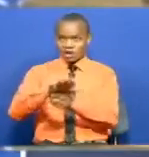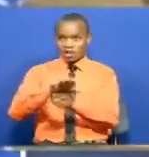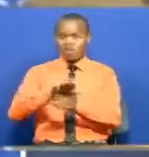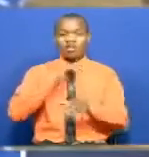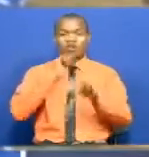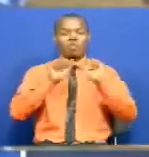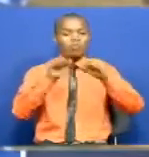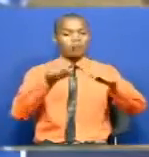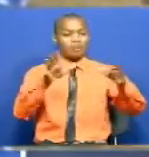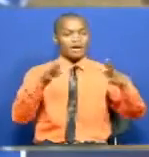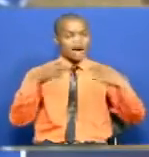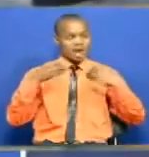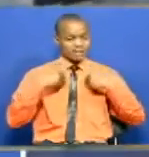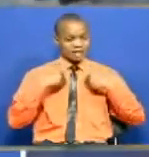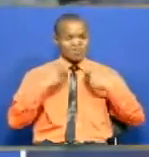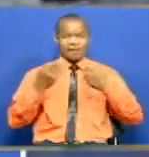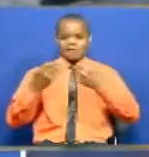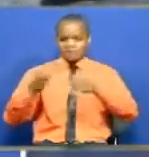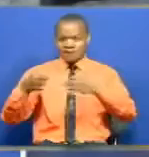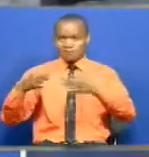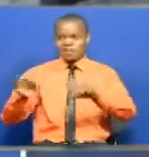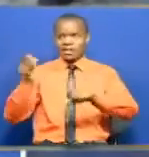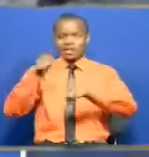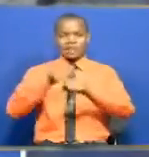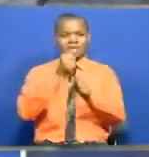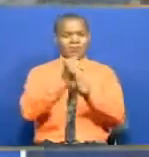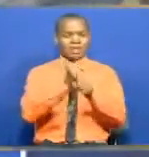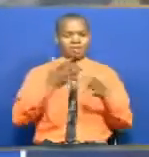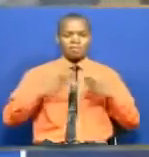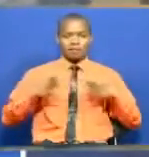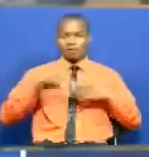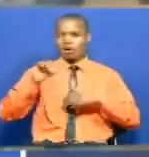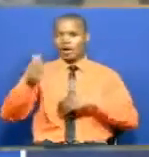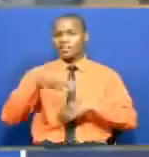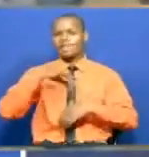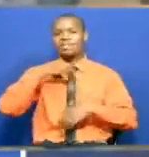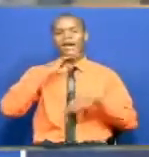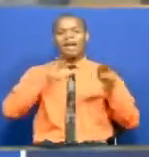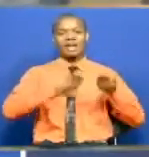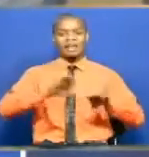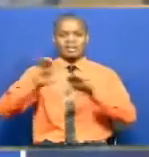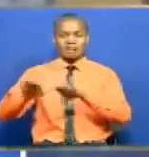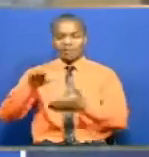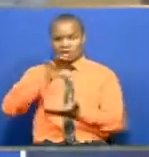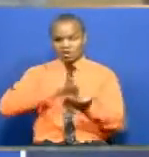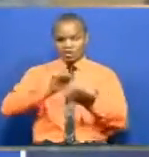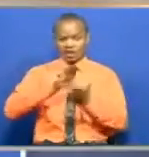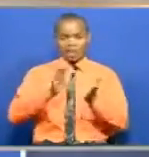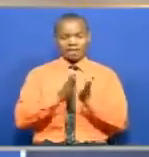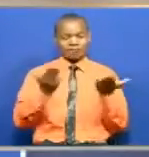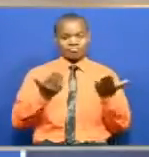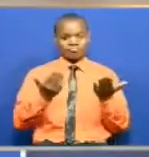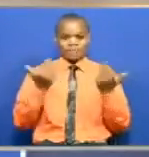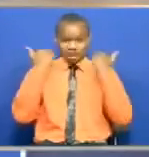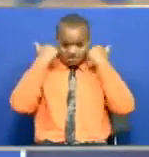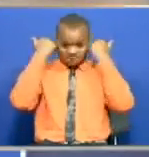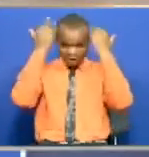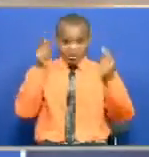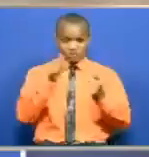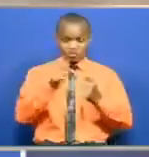be allowed to walk scot-free after causing death, suffering, confusion and anxiety among Kenyans. Sasa hii pesa